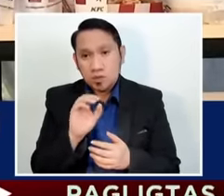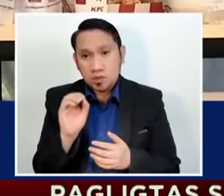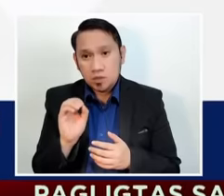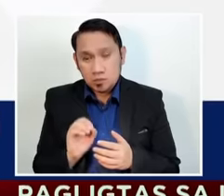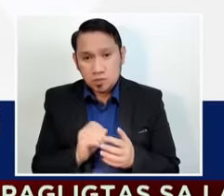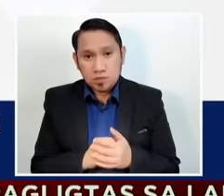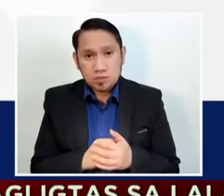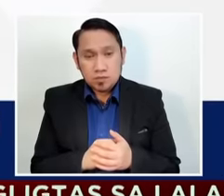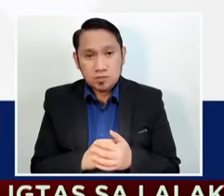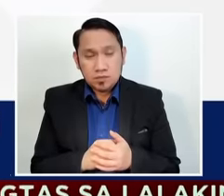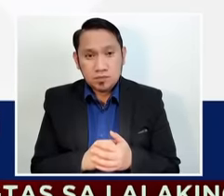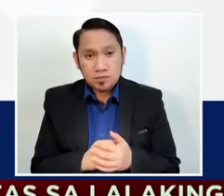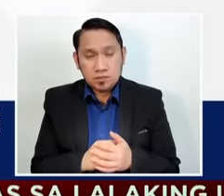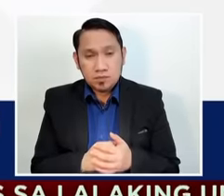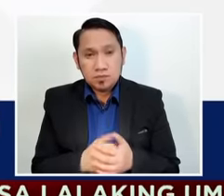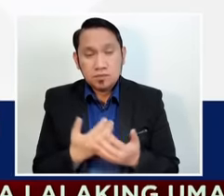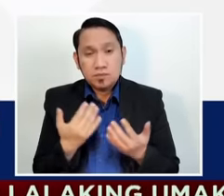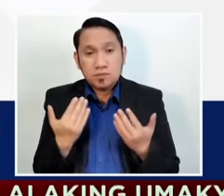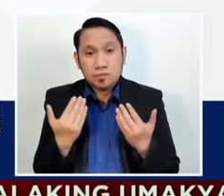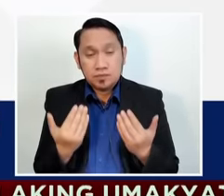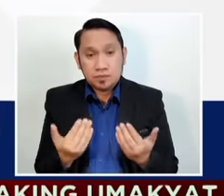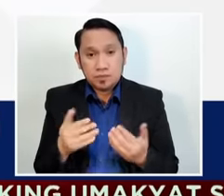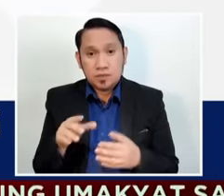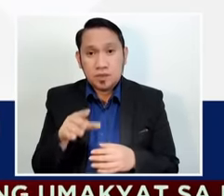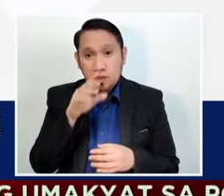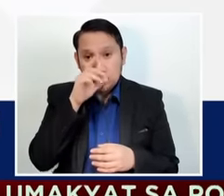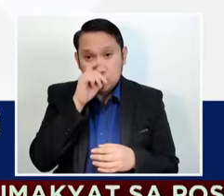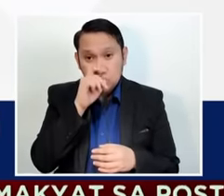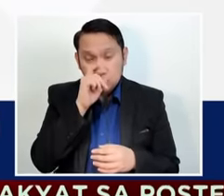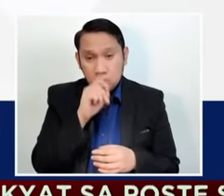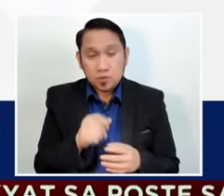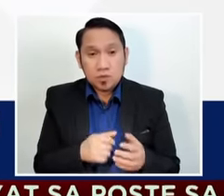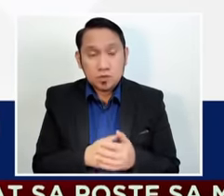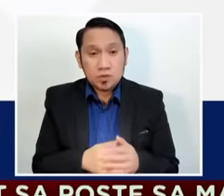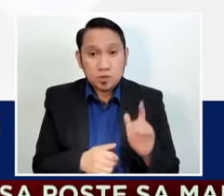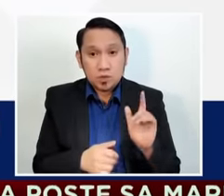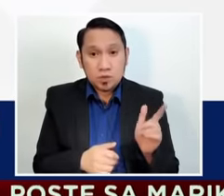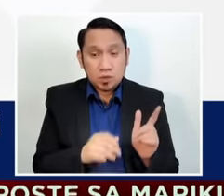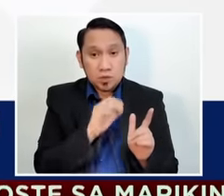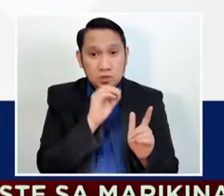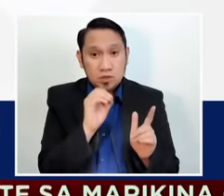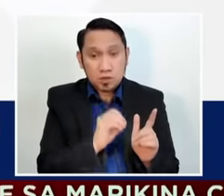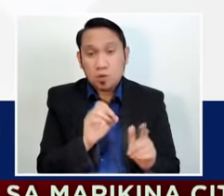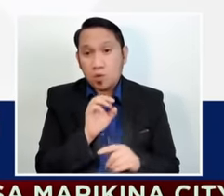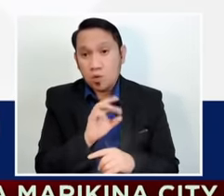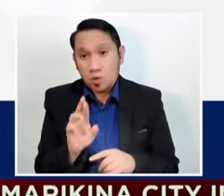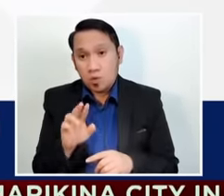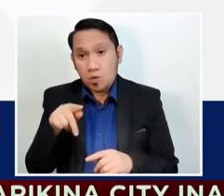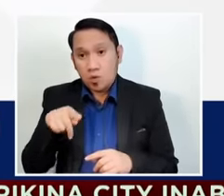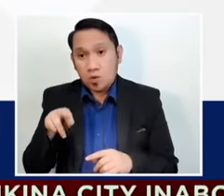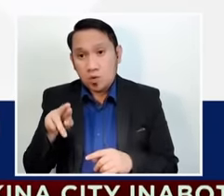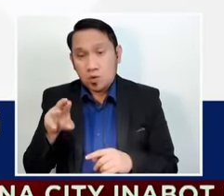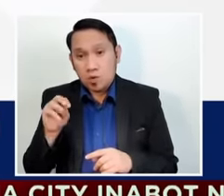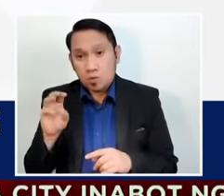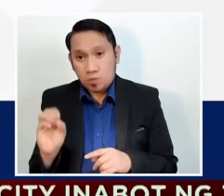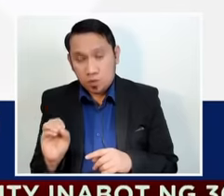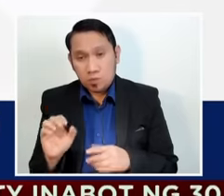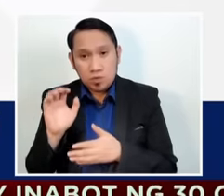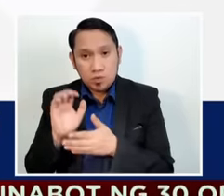discount? Mamimili lang po si senior either the 20% discount or the promotional